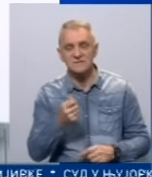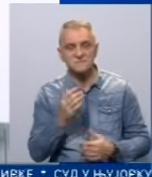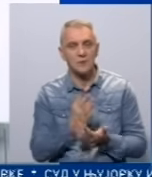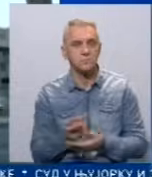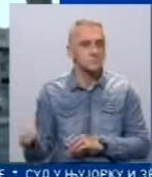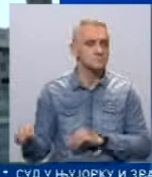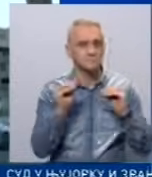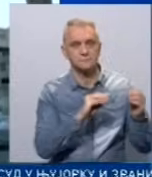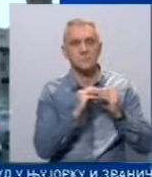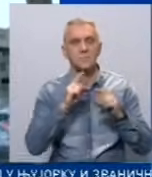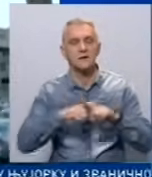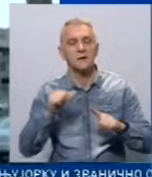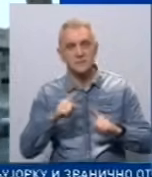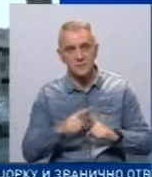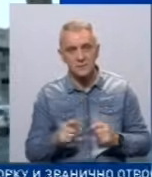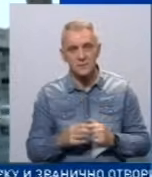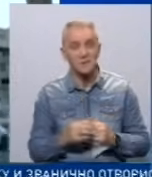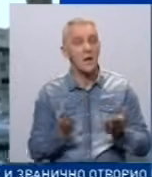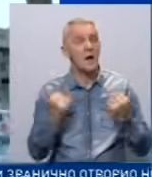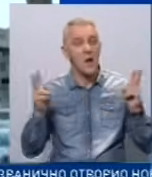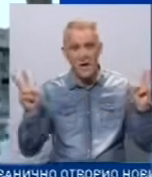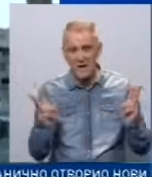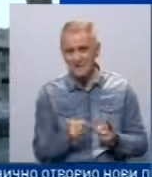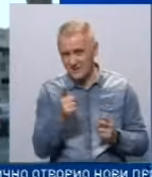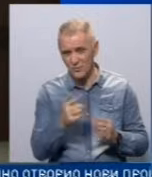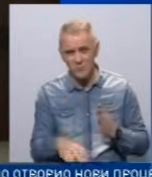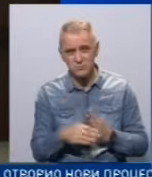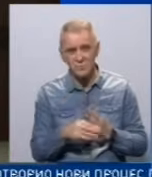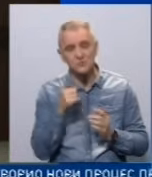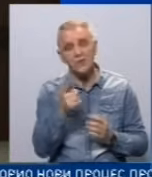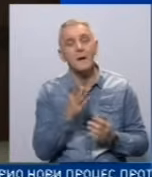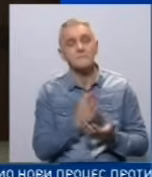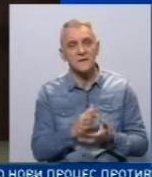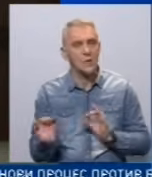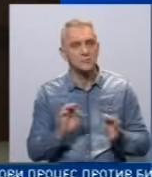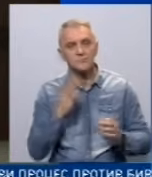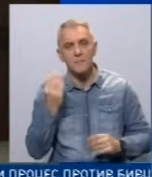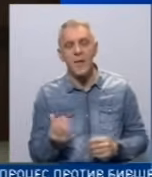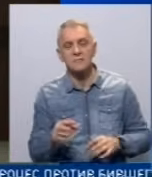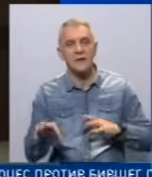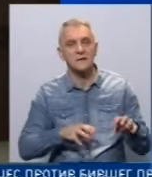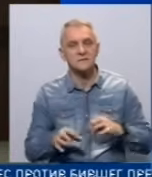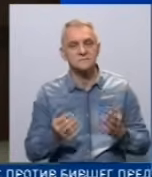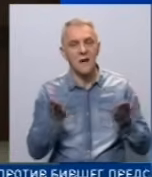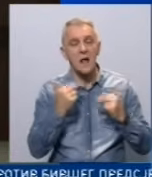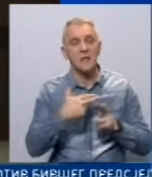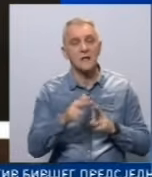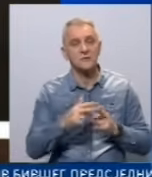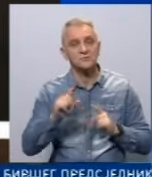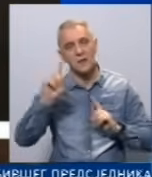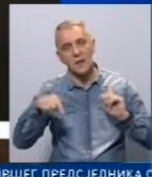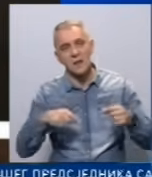biti prebačena BHRT-u. Iako kratkotrajna pomoć, time će biti osigurane plate radnicima, ali i riješene